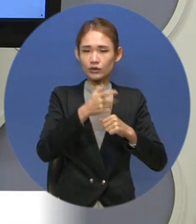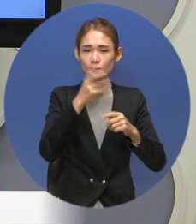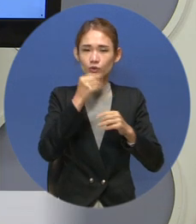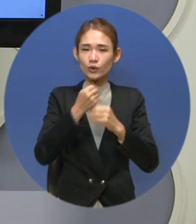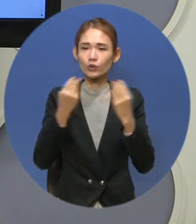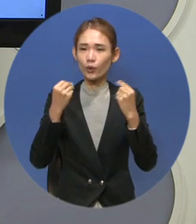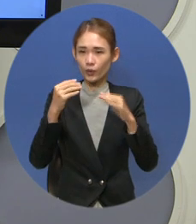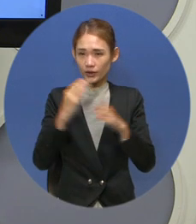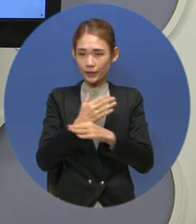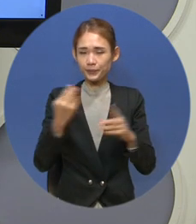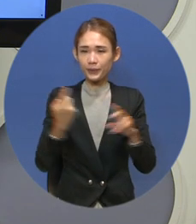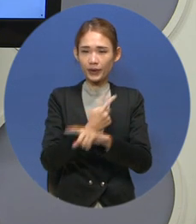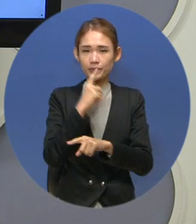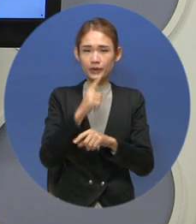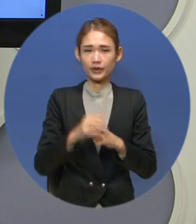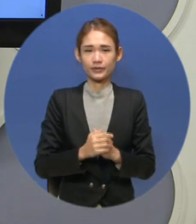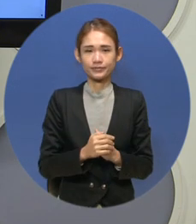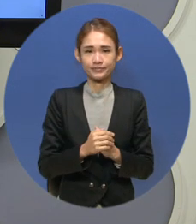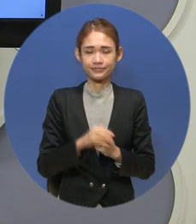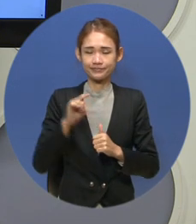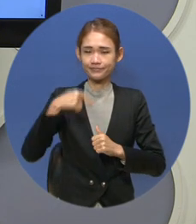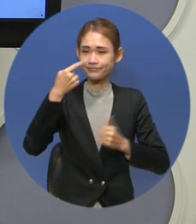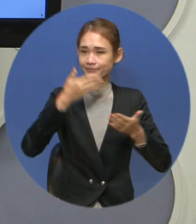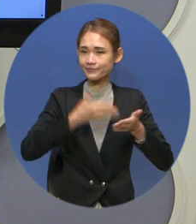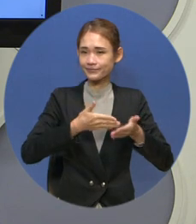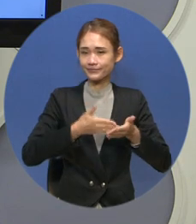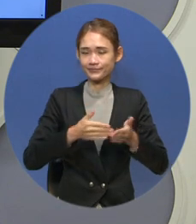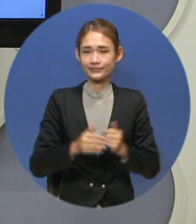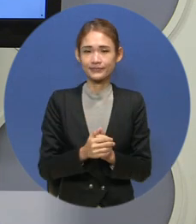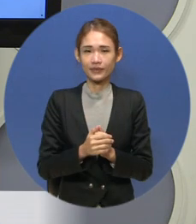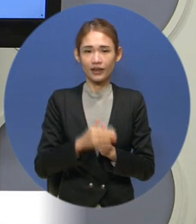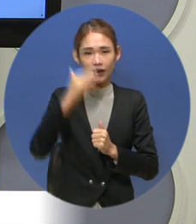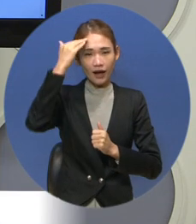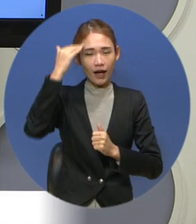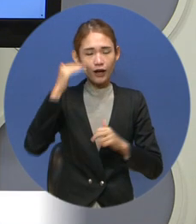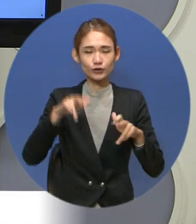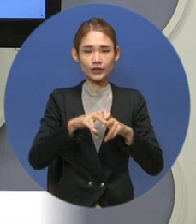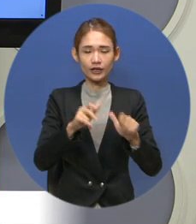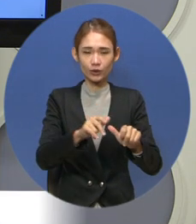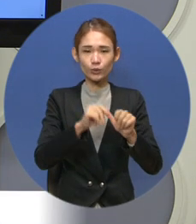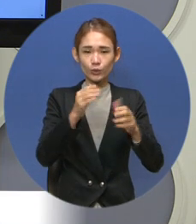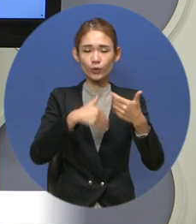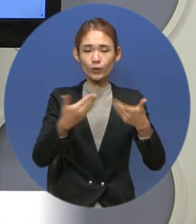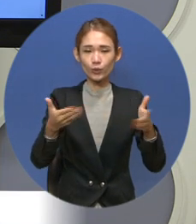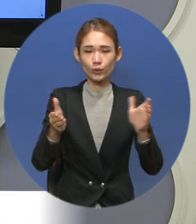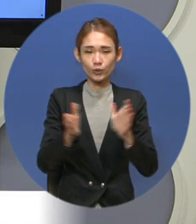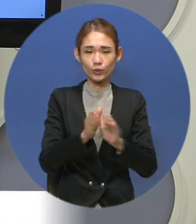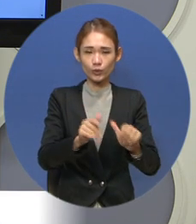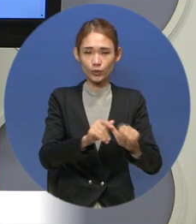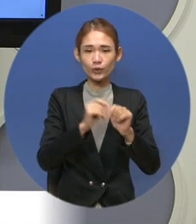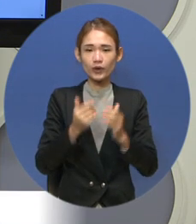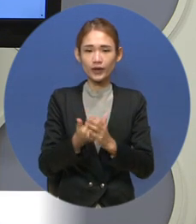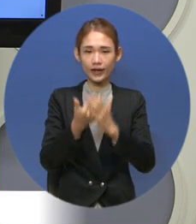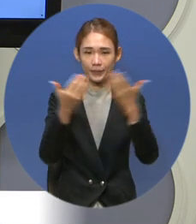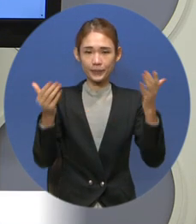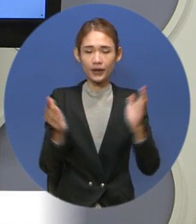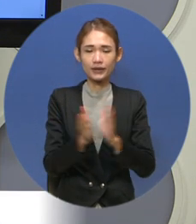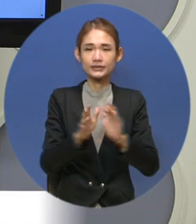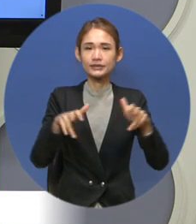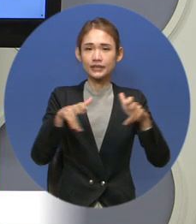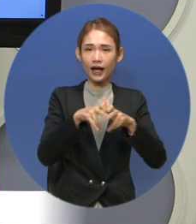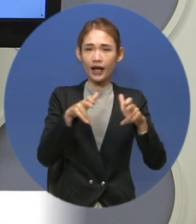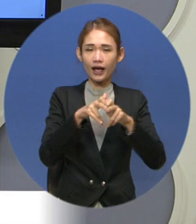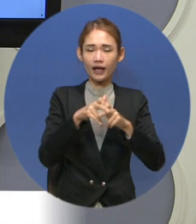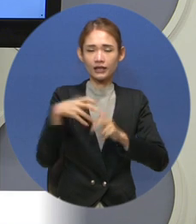운영합니다 다음 소식입니다 한국장애인고용공단 고용 개발원 의 장애인